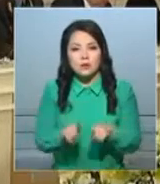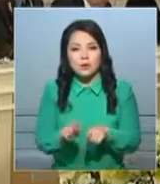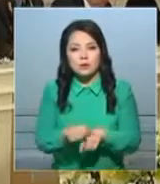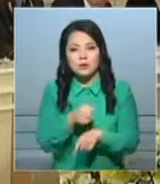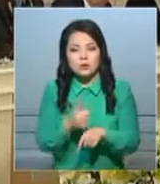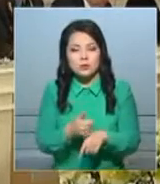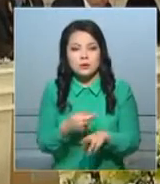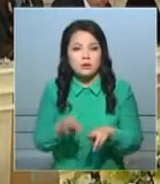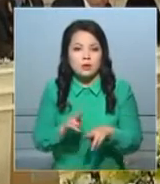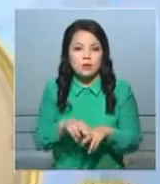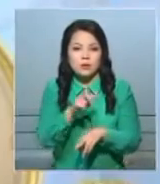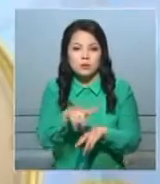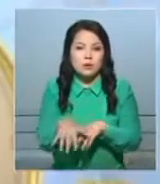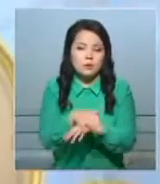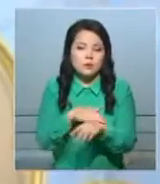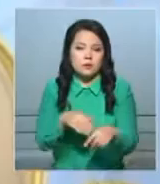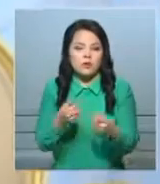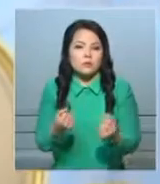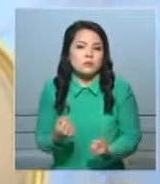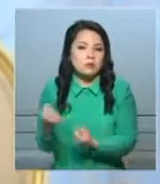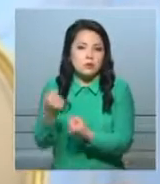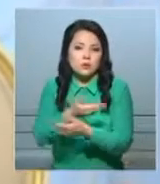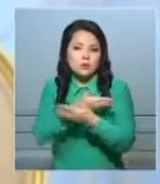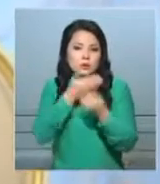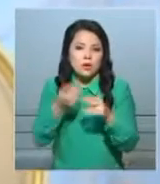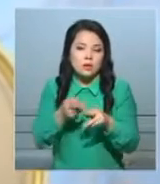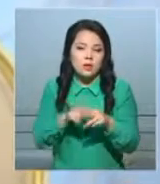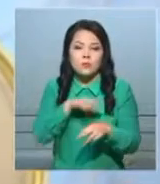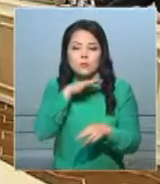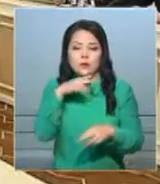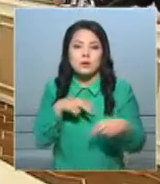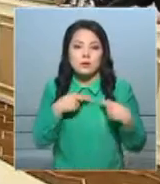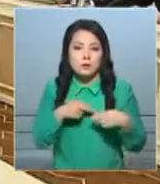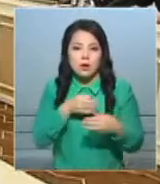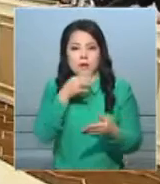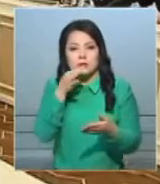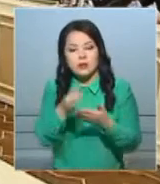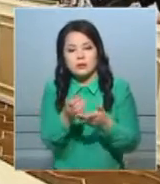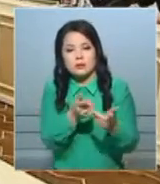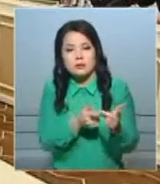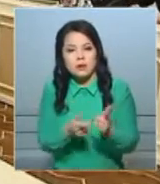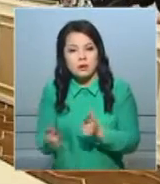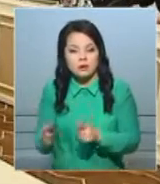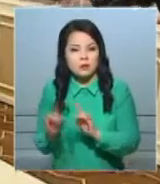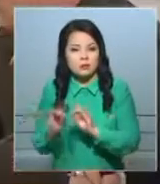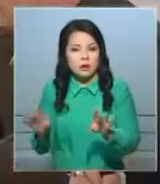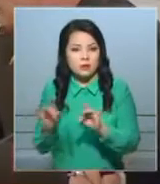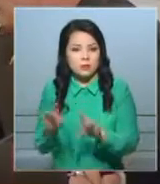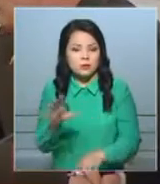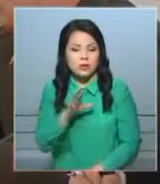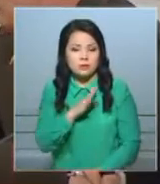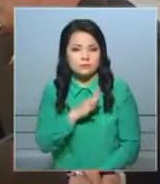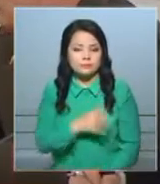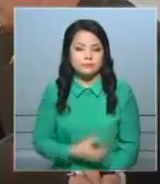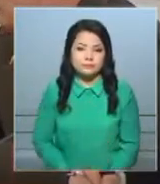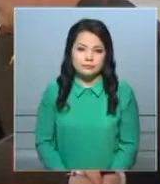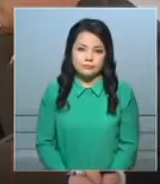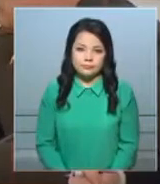отырған жоқ. Дегенмен шау тартқан қызметкерлер көбірек еңбек етуге дайын екендіктерін де айтуда.